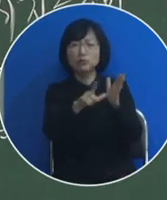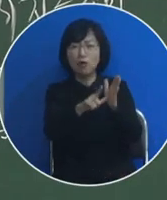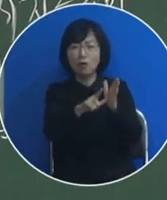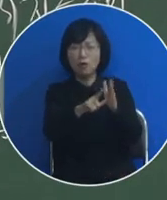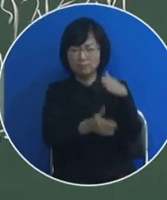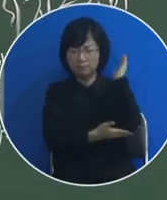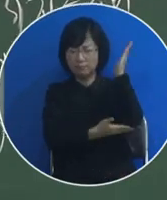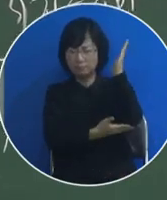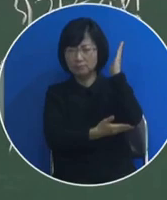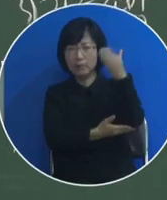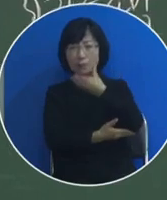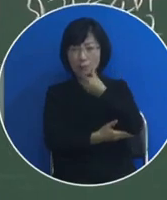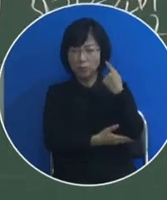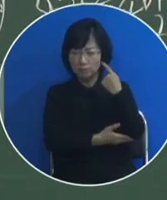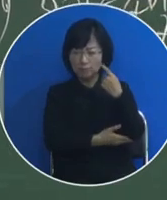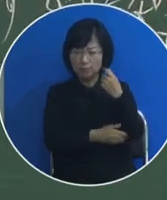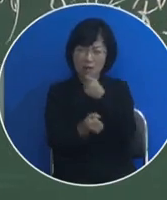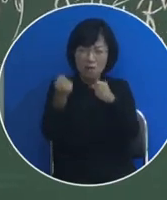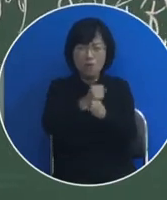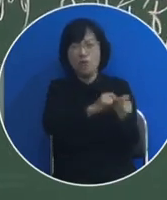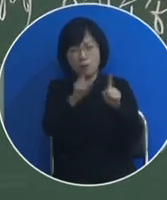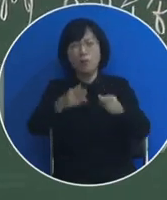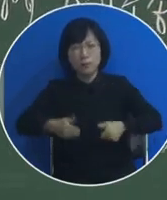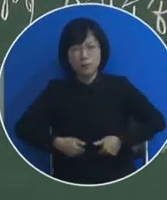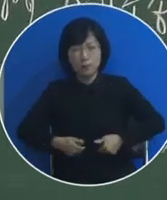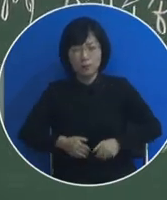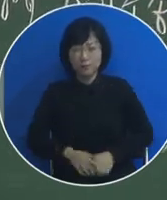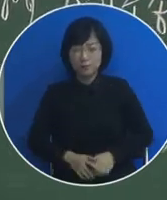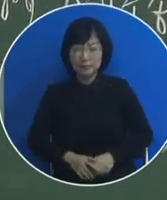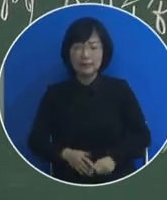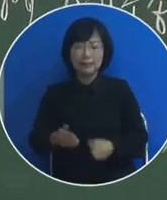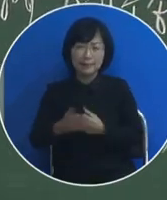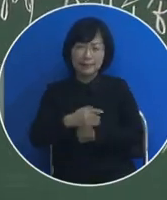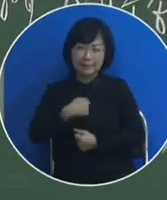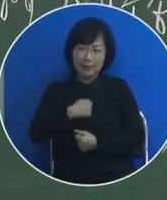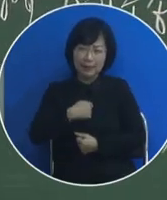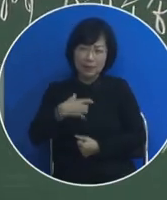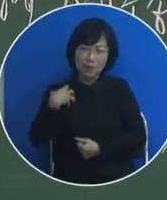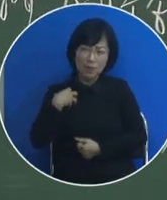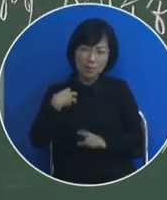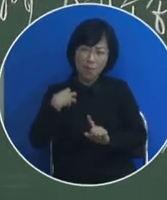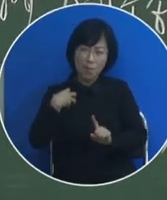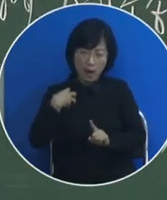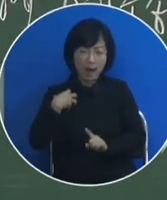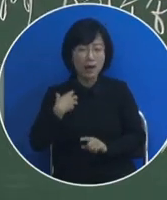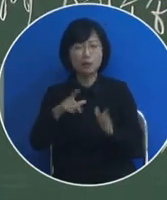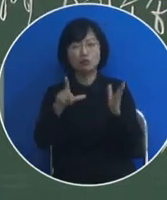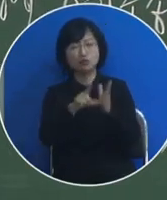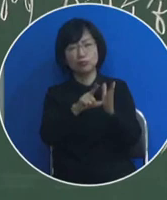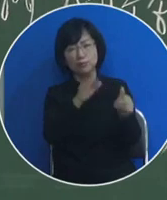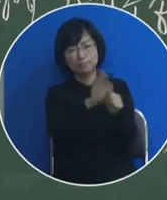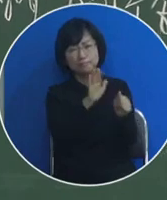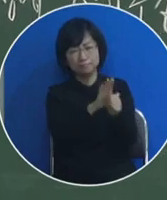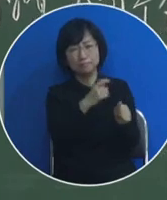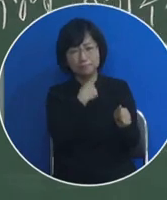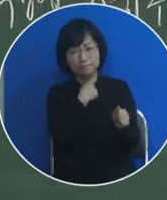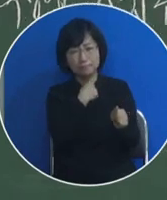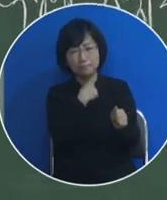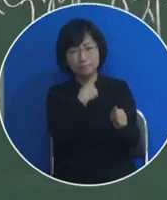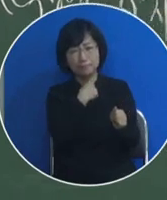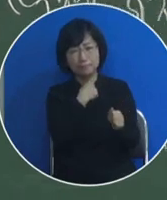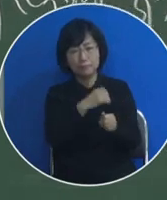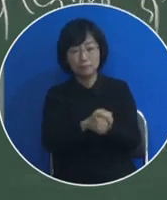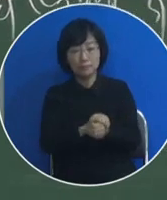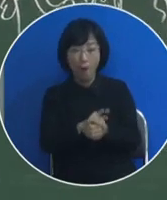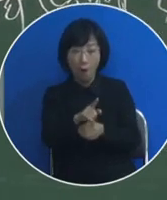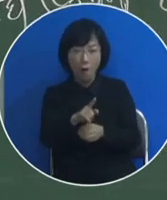restore the gospel that Martin Luther is speaking about." 그래서 내가 할 일은 루트를 도우는 거다. And so what I need to do is help Luther. 네, 그때 당시 루트 도운다는 건 굉장히